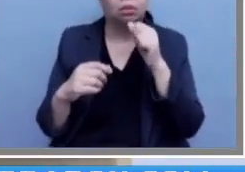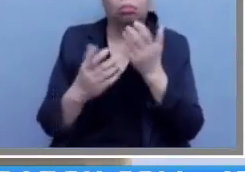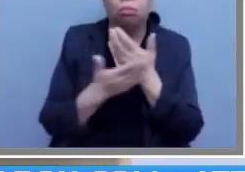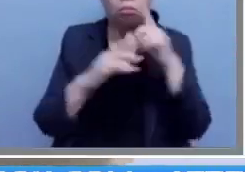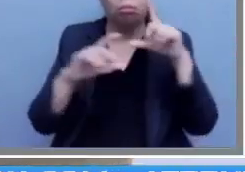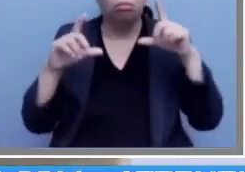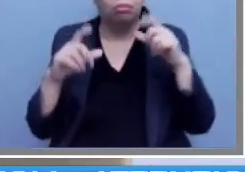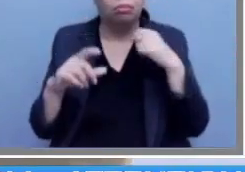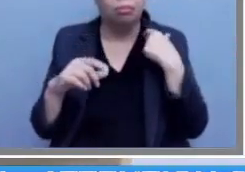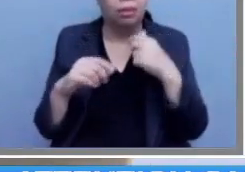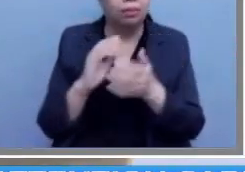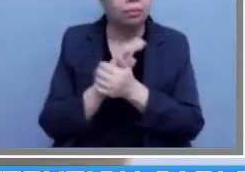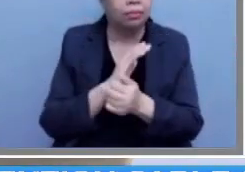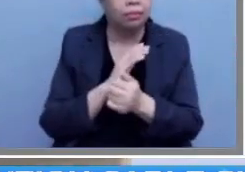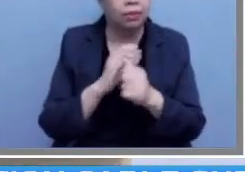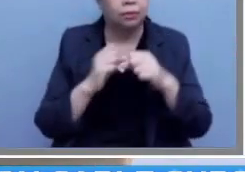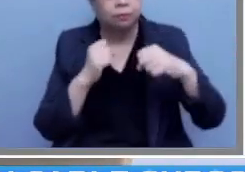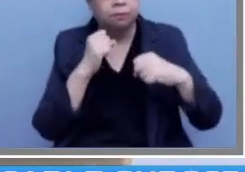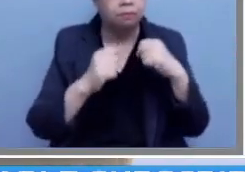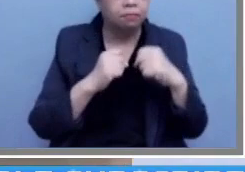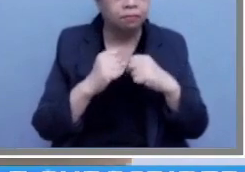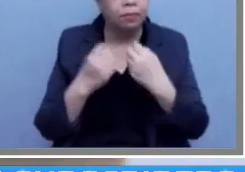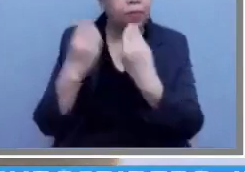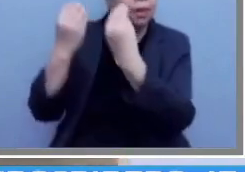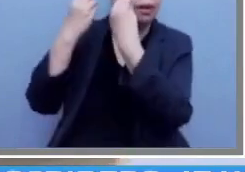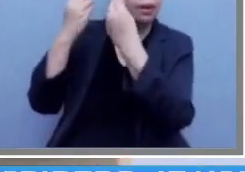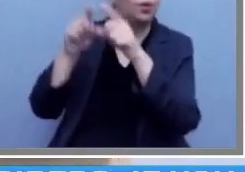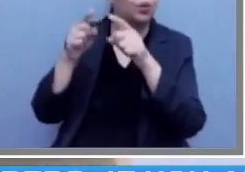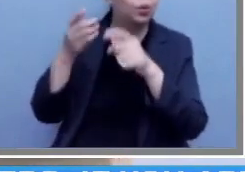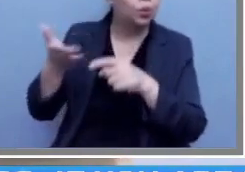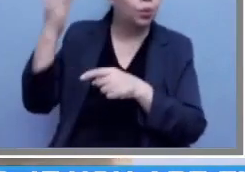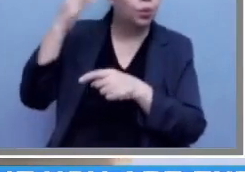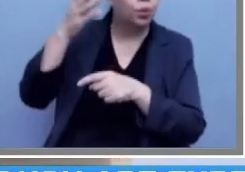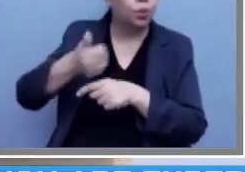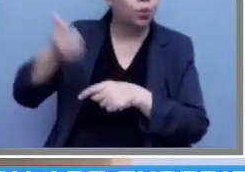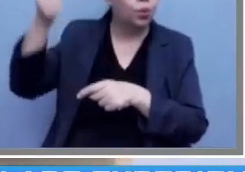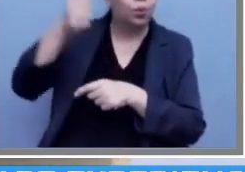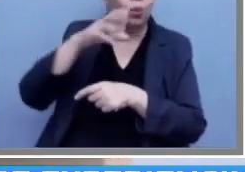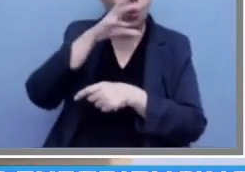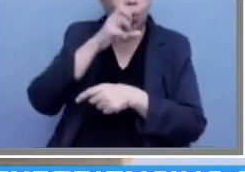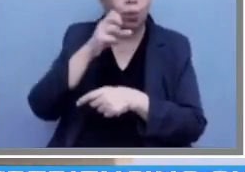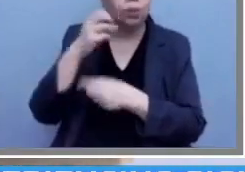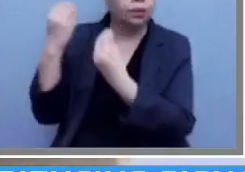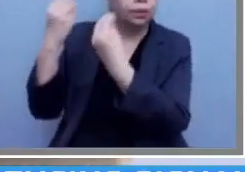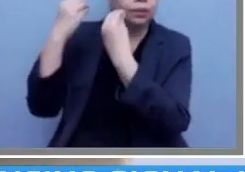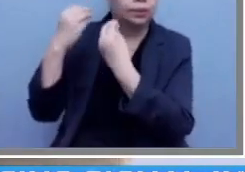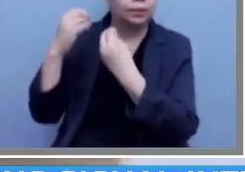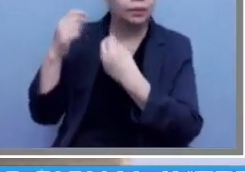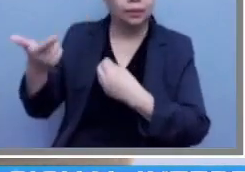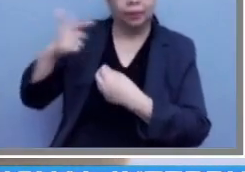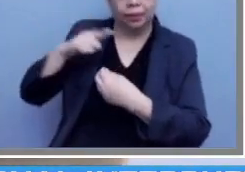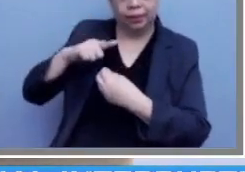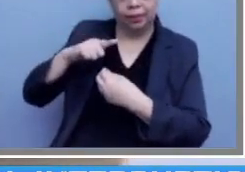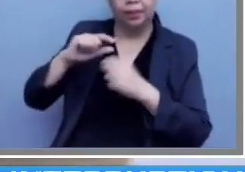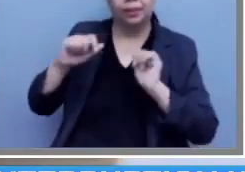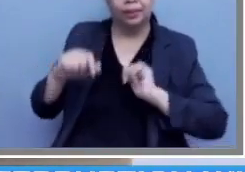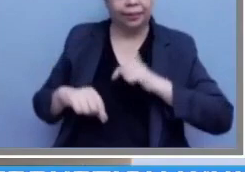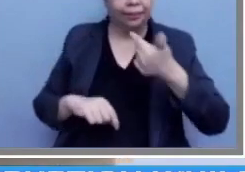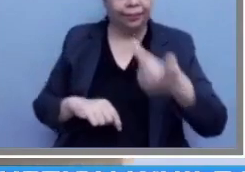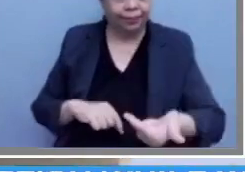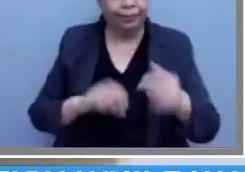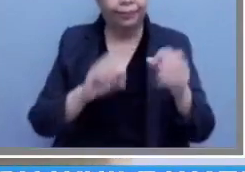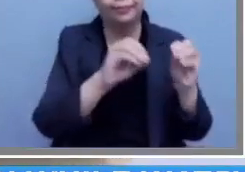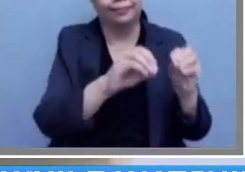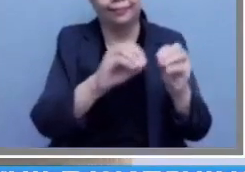kahas St so tinuturuan din kami ng mga mga ahead sa amin so same thing Ganon din ang ginagawa namin tinuturuan